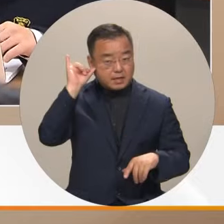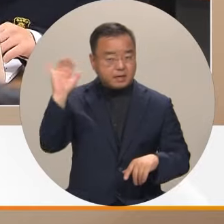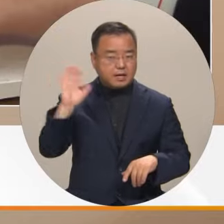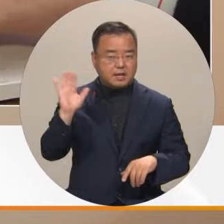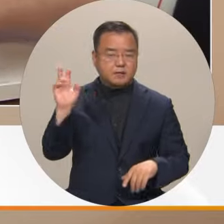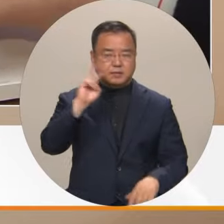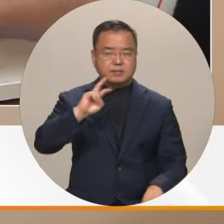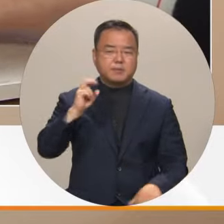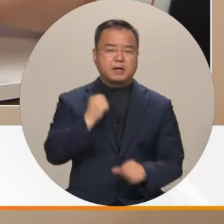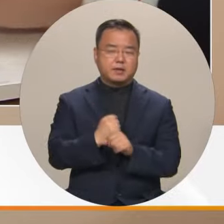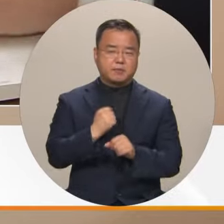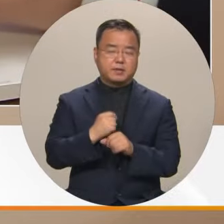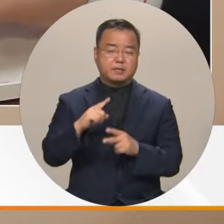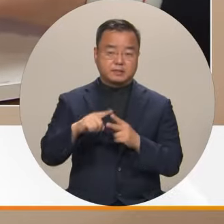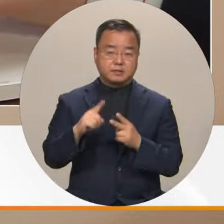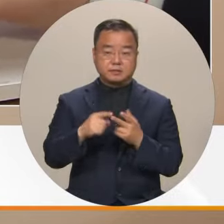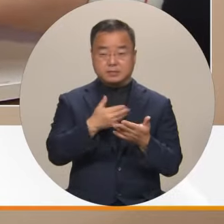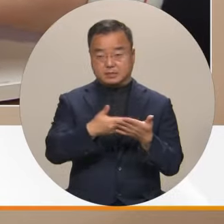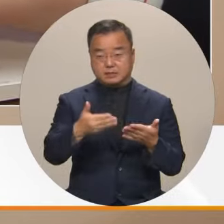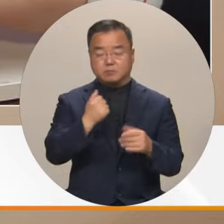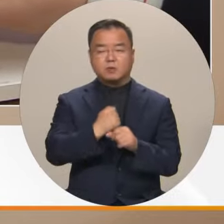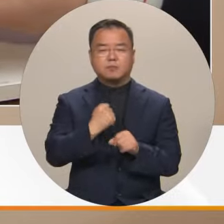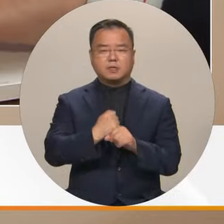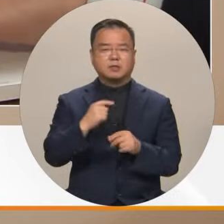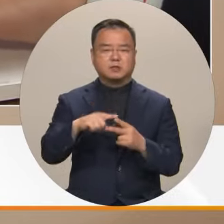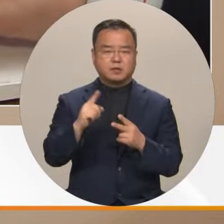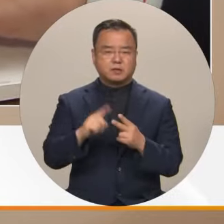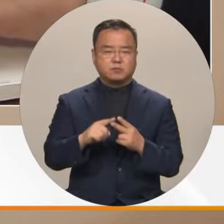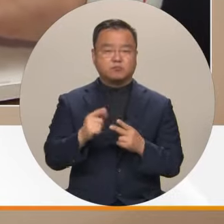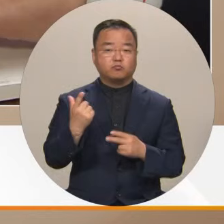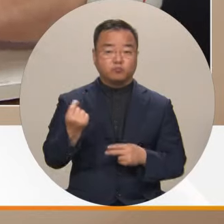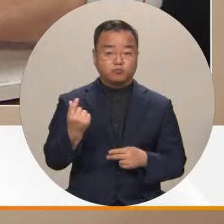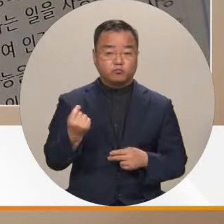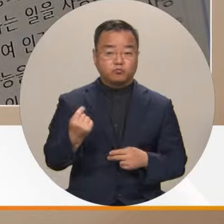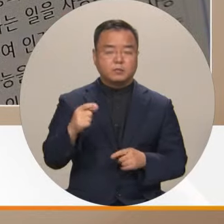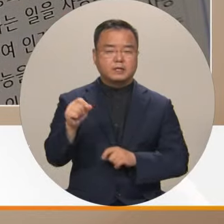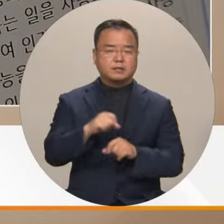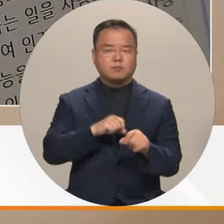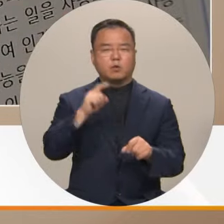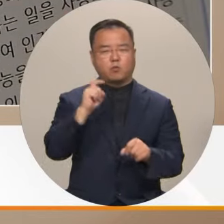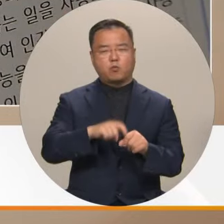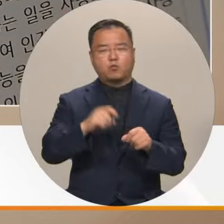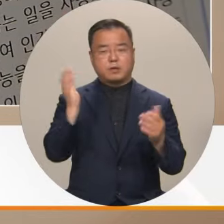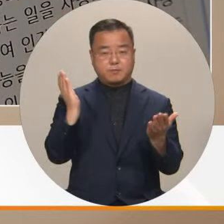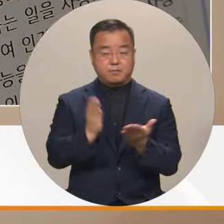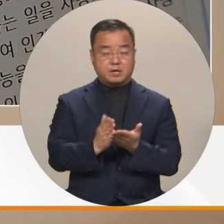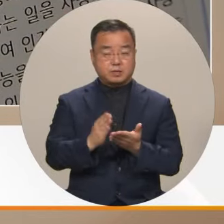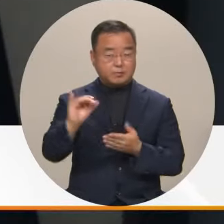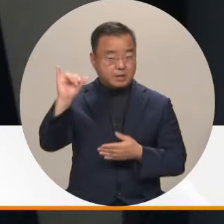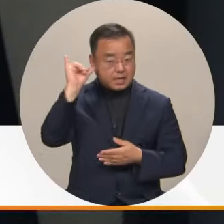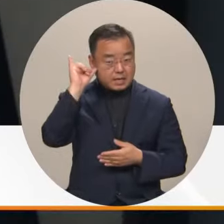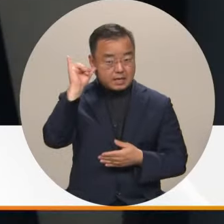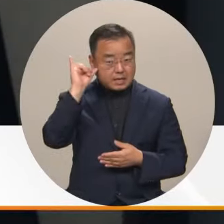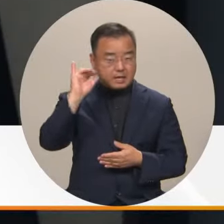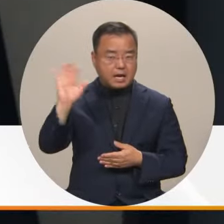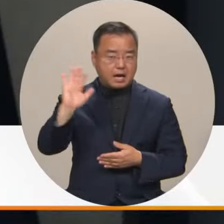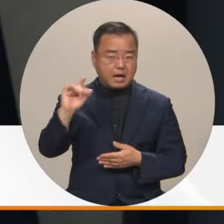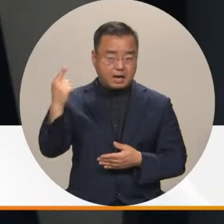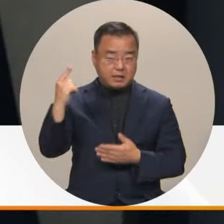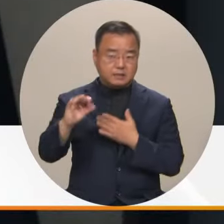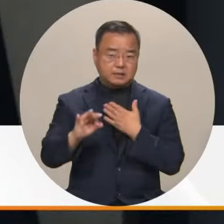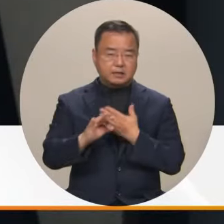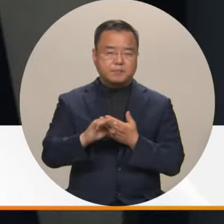음악을 제작하거나 그림을 그리거나 어떤 뭘 하거나 이런 어 특별 목적의 AI 아들이 있는데 그런게 아니라면